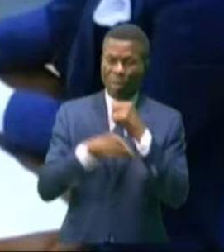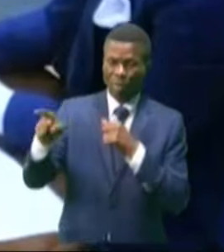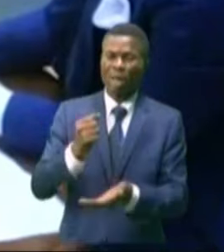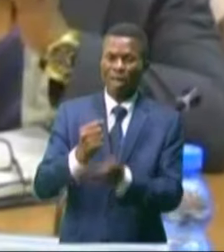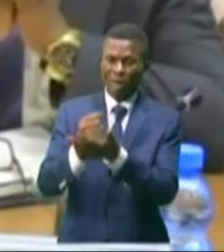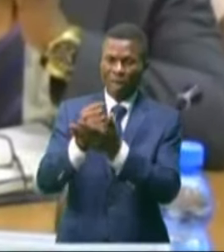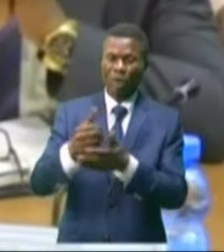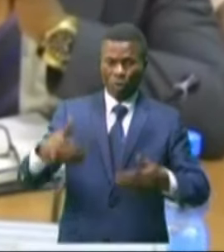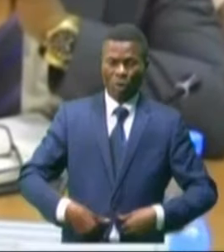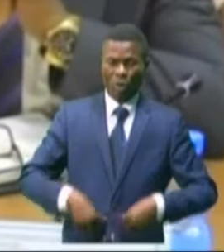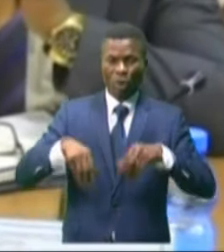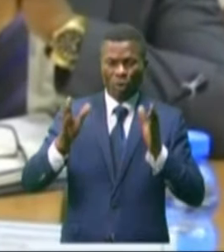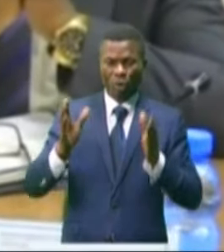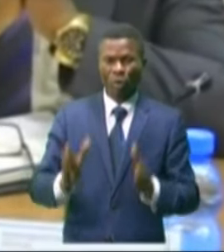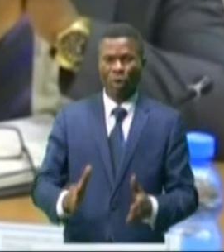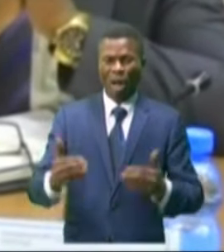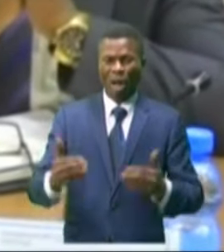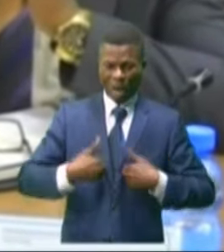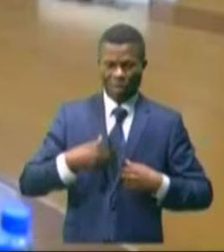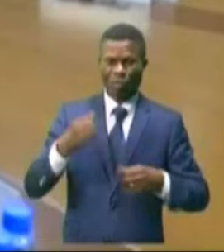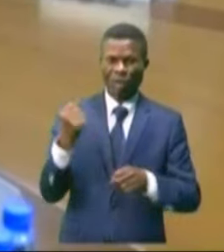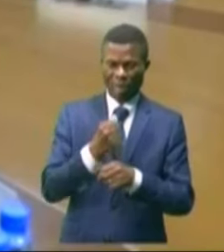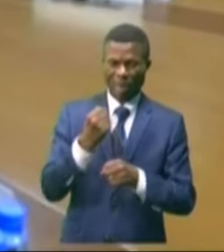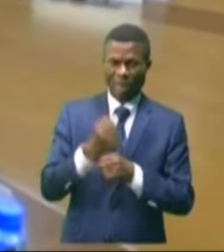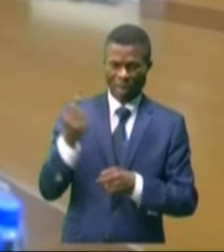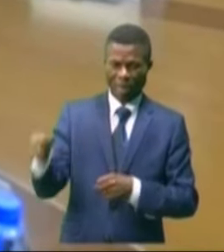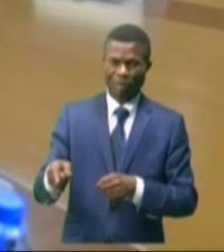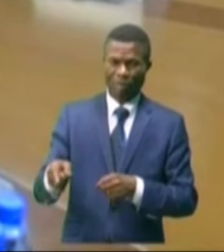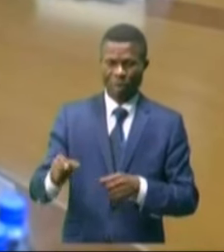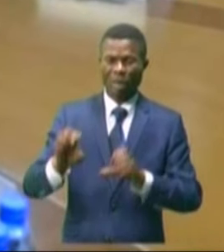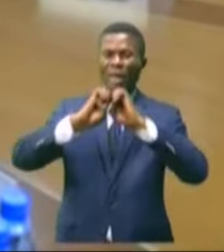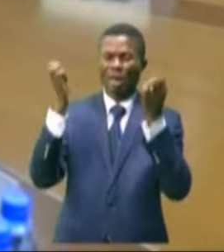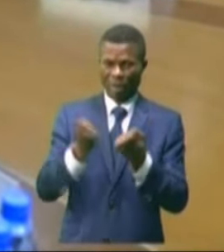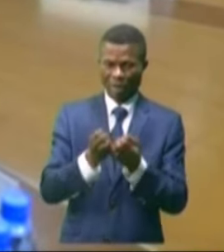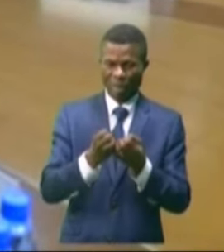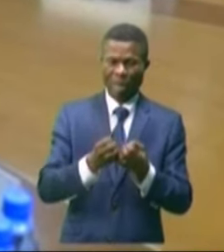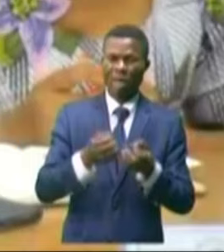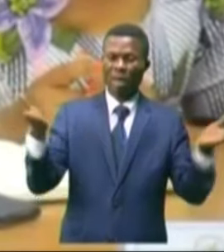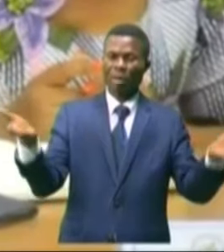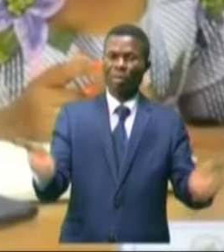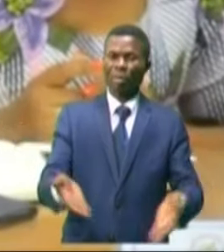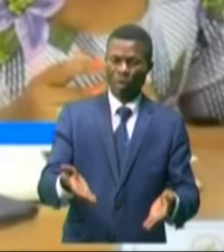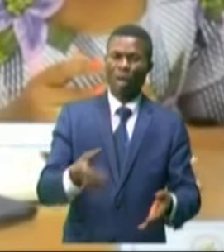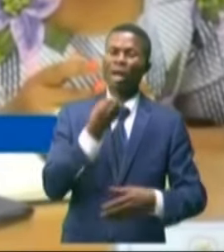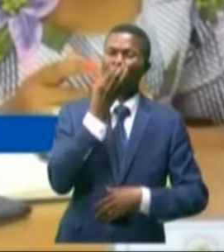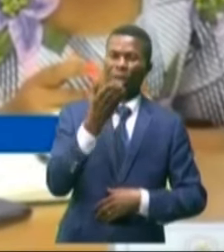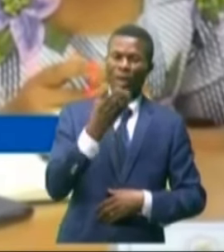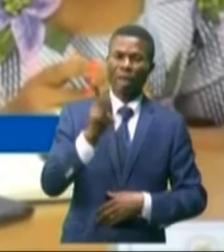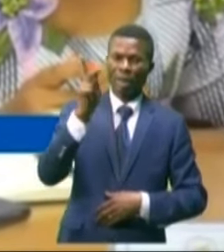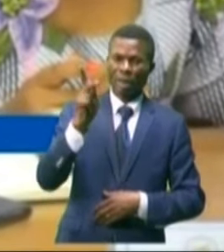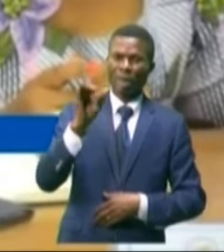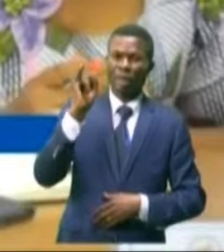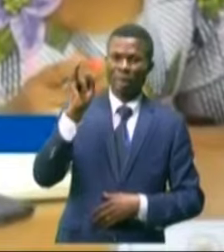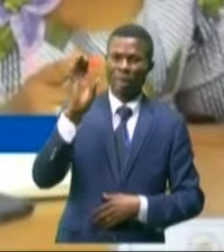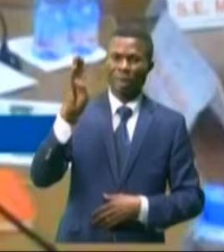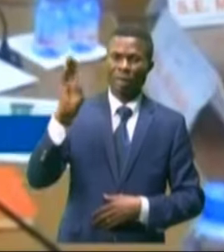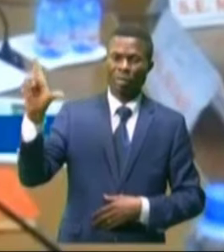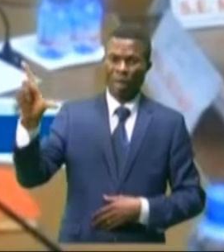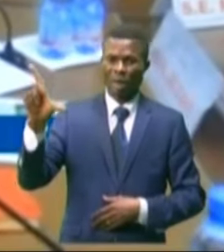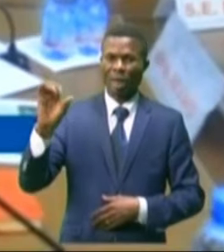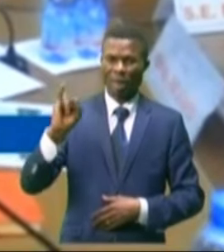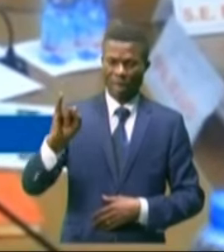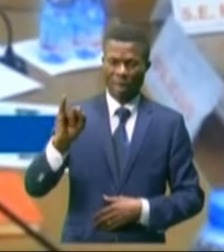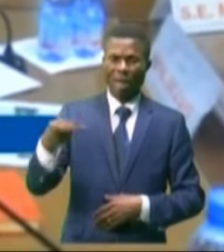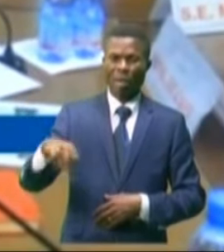aux jeunes Congolais d'être embauchés dans les entreprises existantes telles que Kibali Gold Mine dans la province